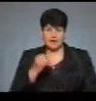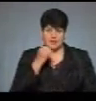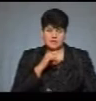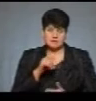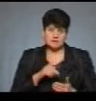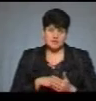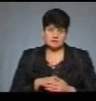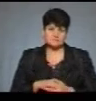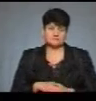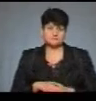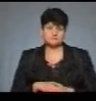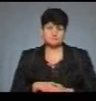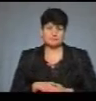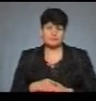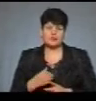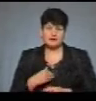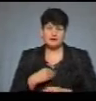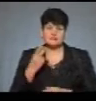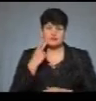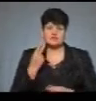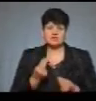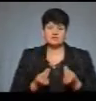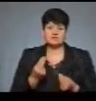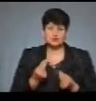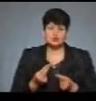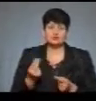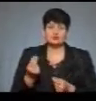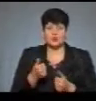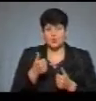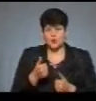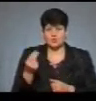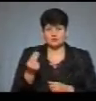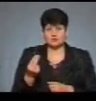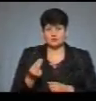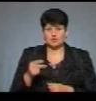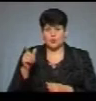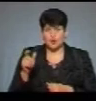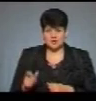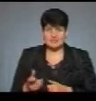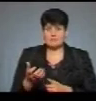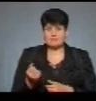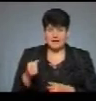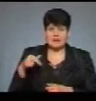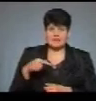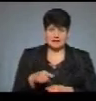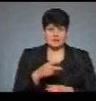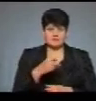запитання. Я завжди жартую, що хороший художник бере ідеї